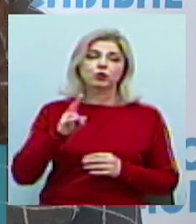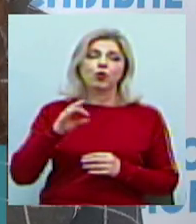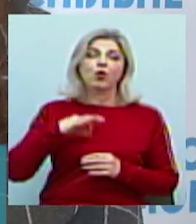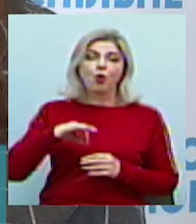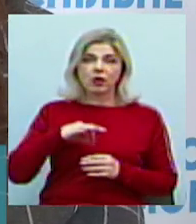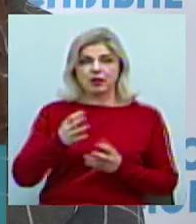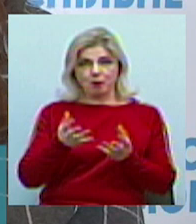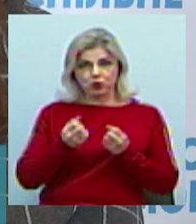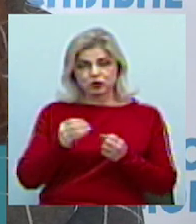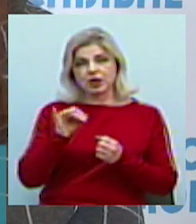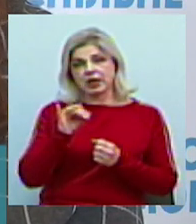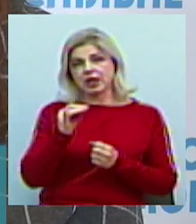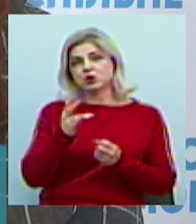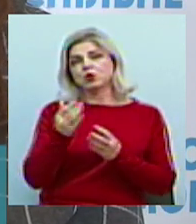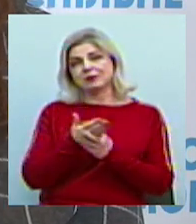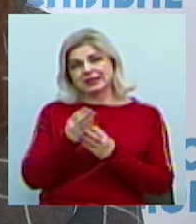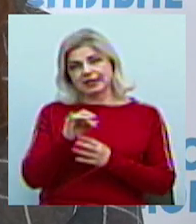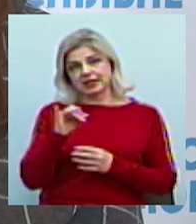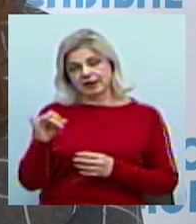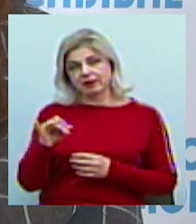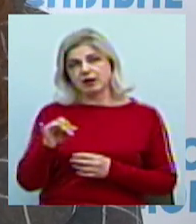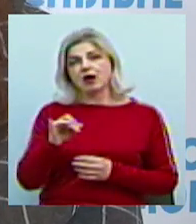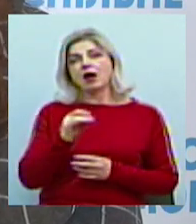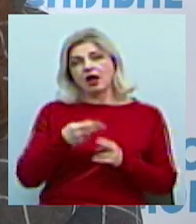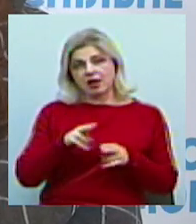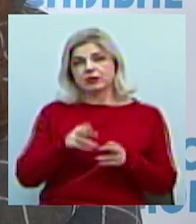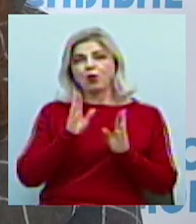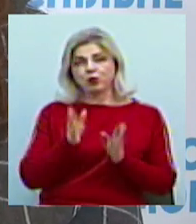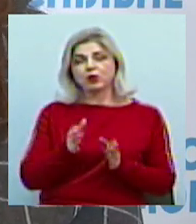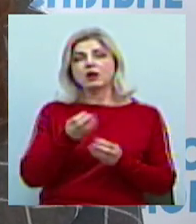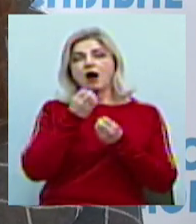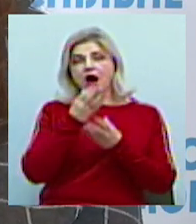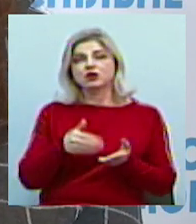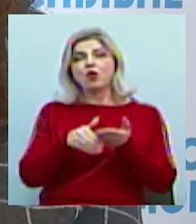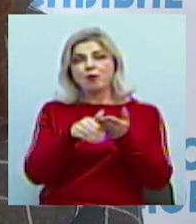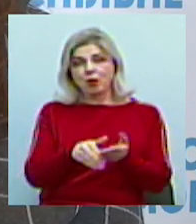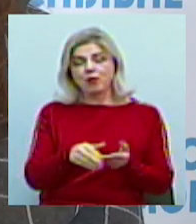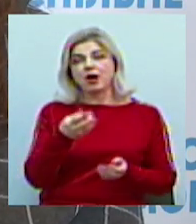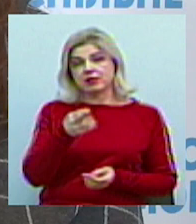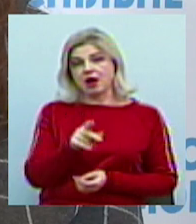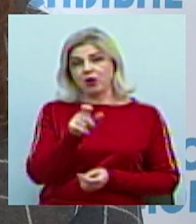субсидію. На мою думку, це так само буде гарною допомогою для цих осіб, тому що